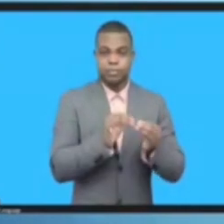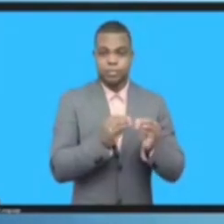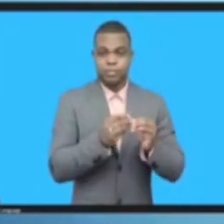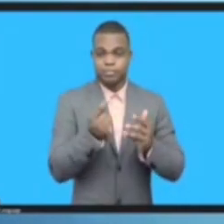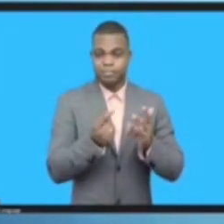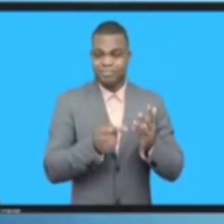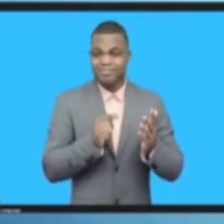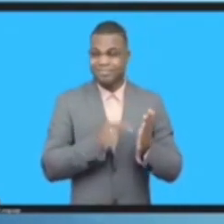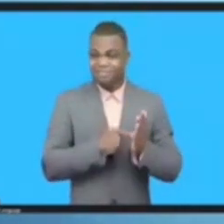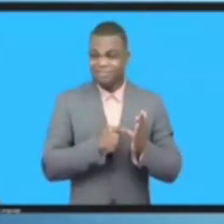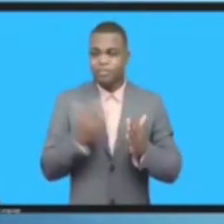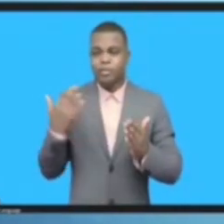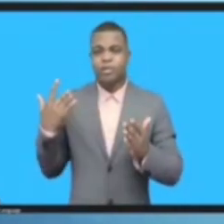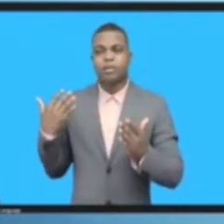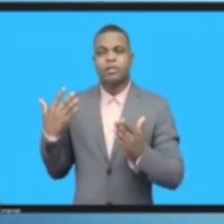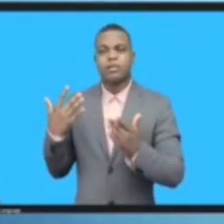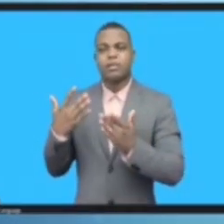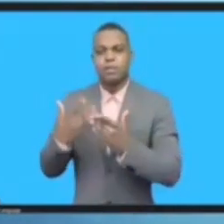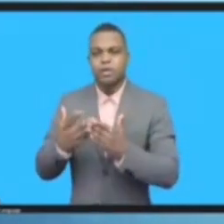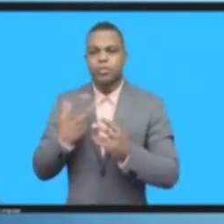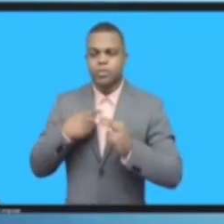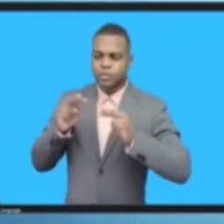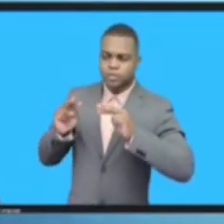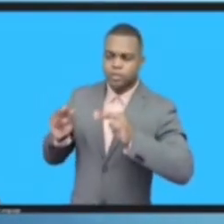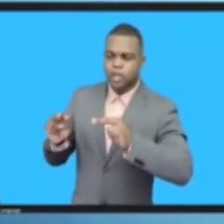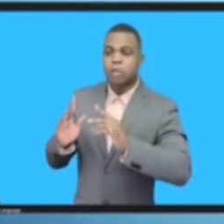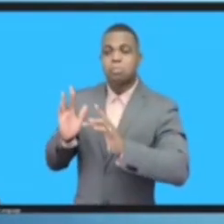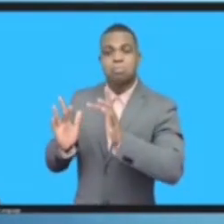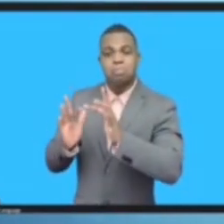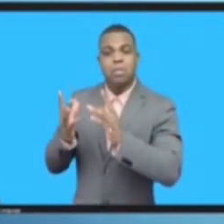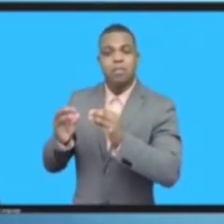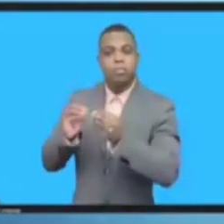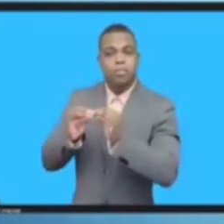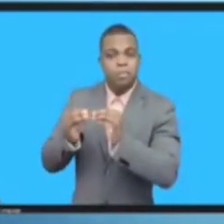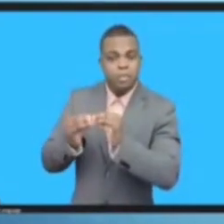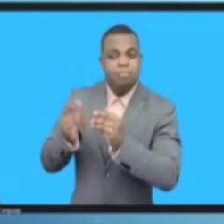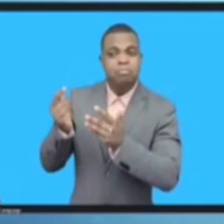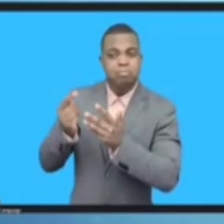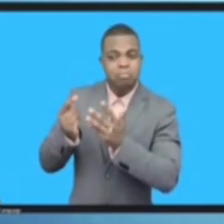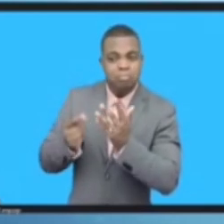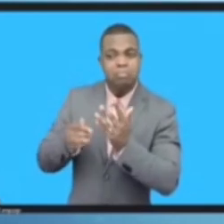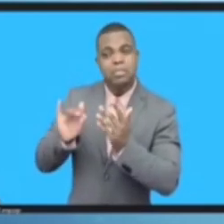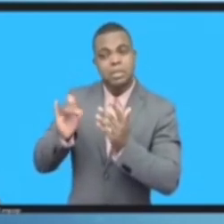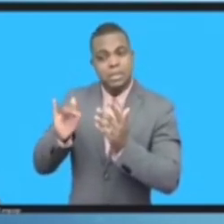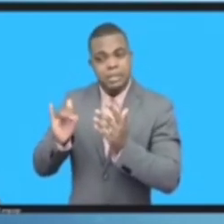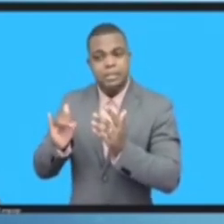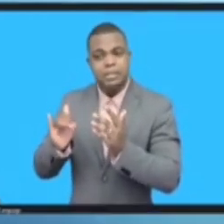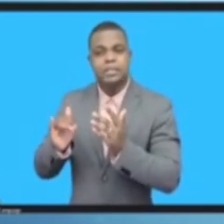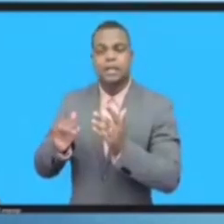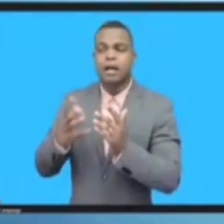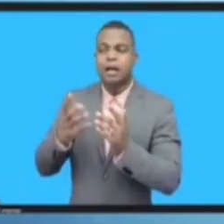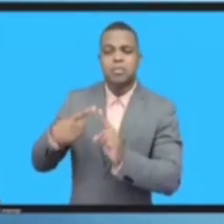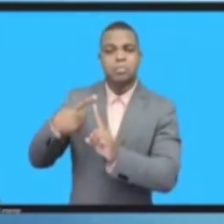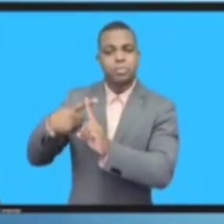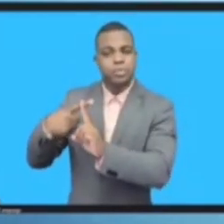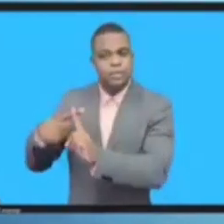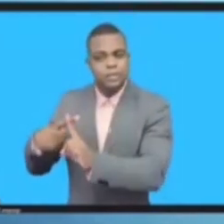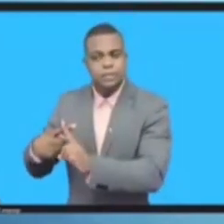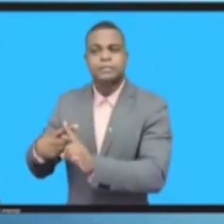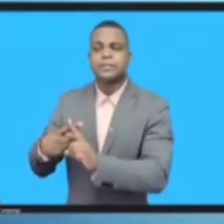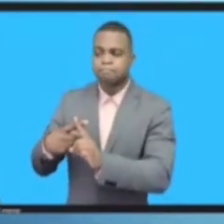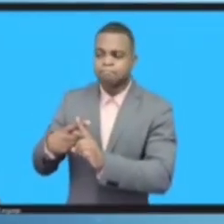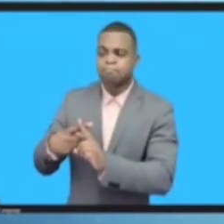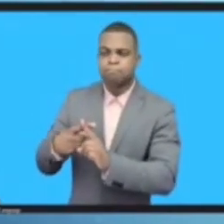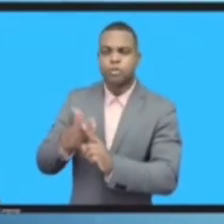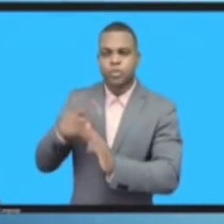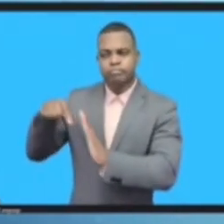détaillée. Je crois que le moment est venu maintenant de prendre des mesures concrètes pour créer un système que nous souhaitons